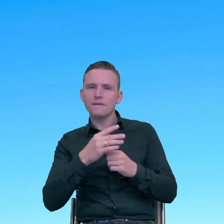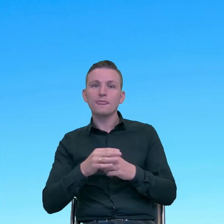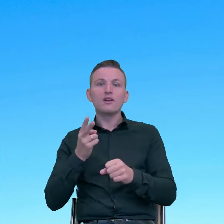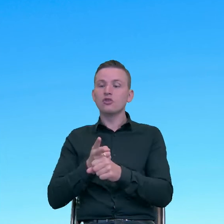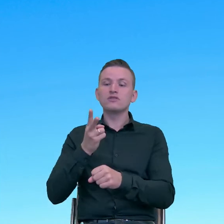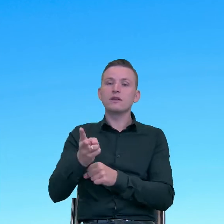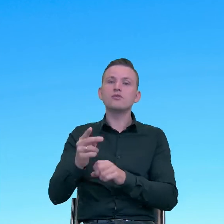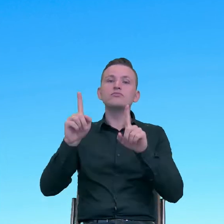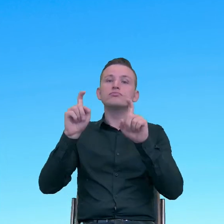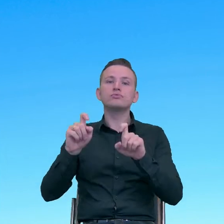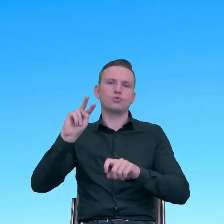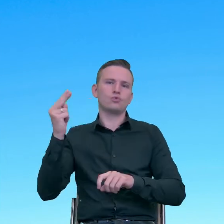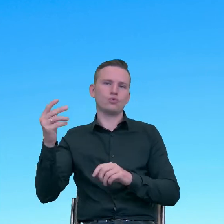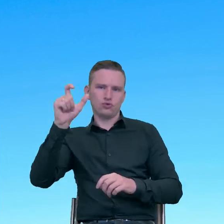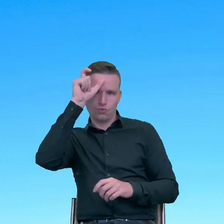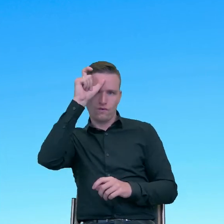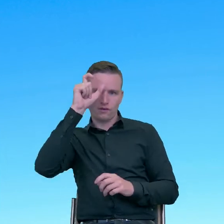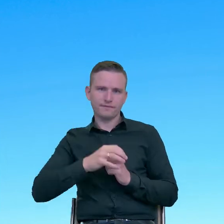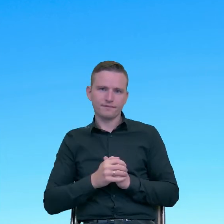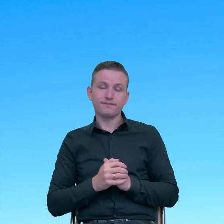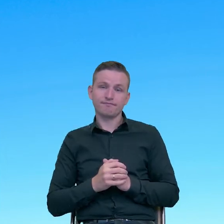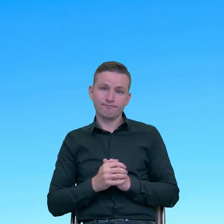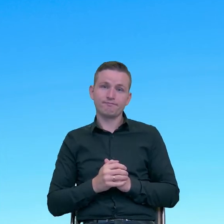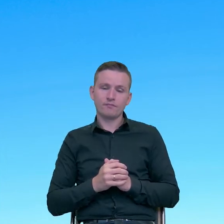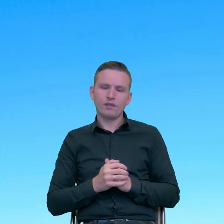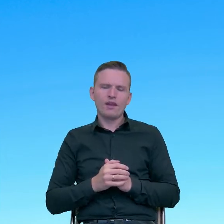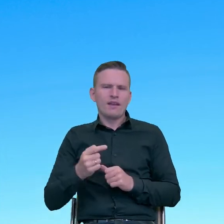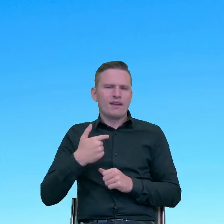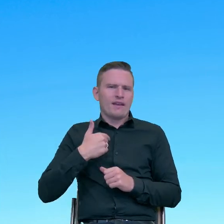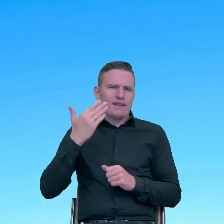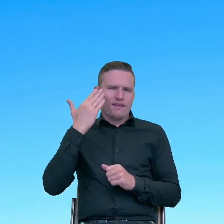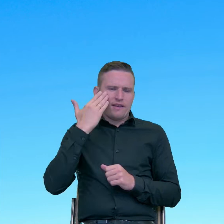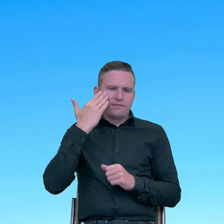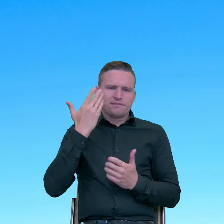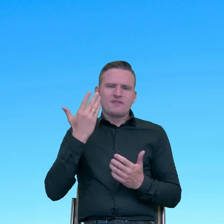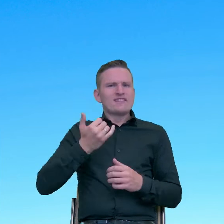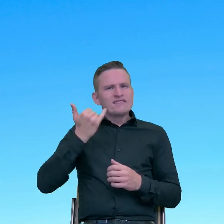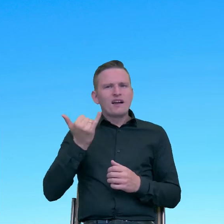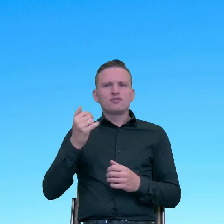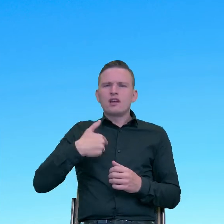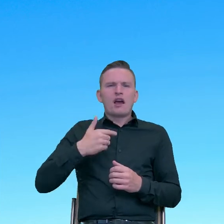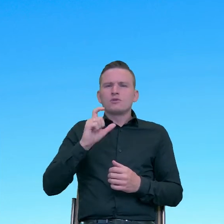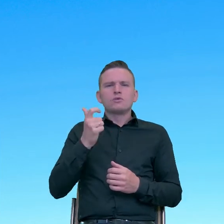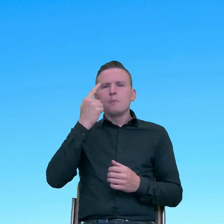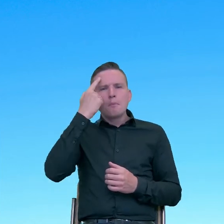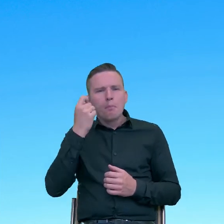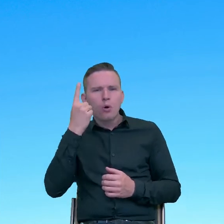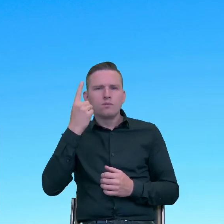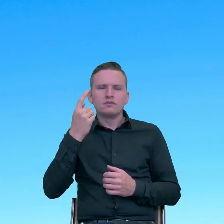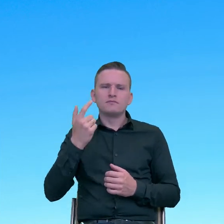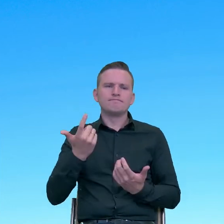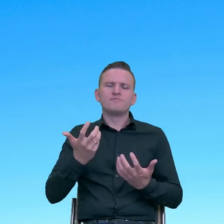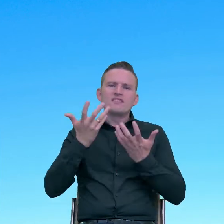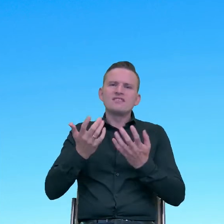od drugiego człowieka. Ja wiem doskonale, że za każdym razem, kiedy cokolwiek sobie wymyśliłem, kiedy cokolwiek chciałem